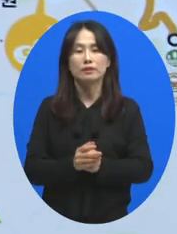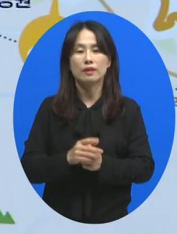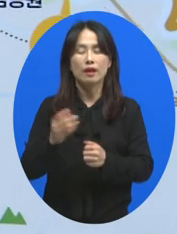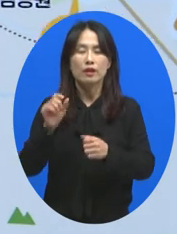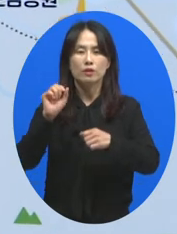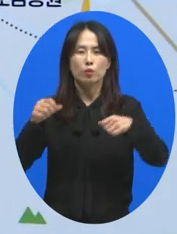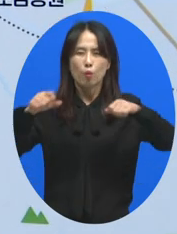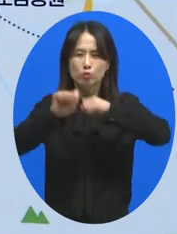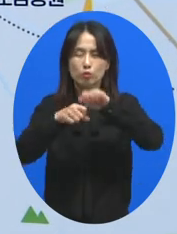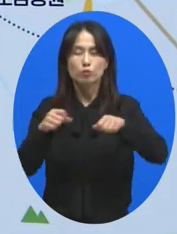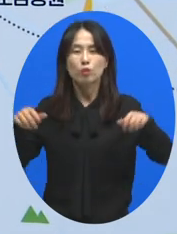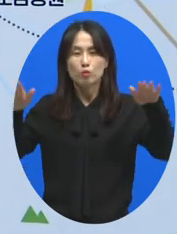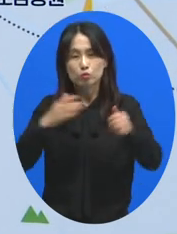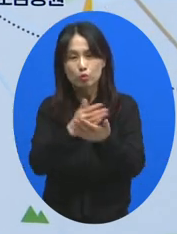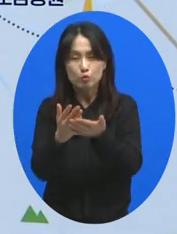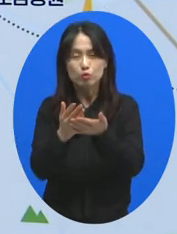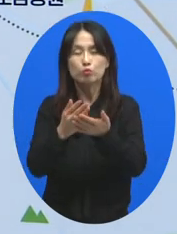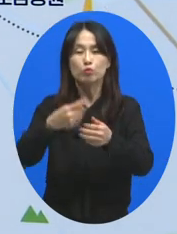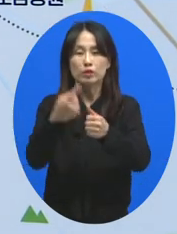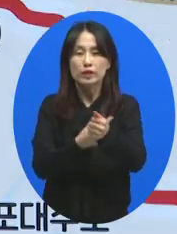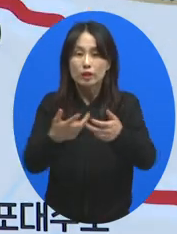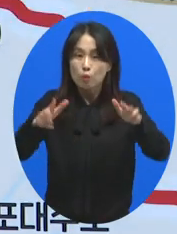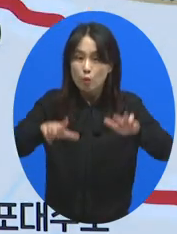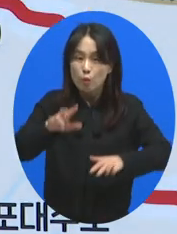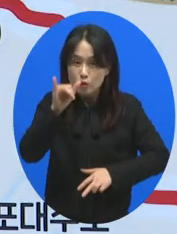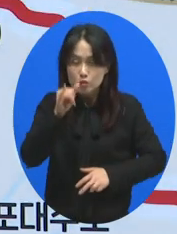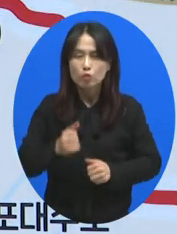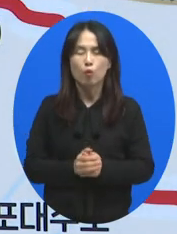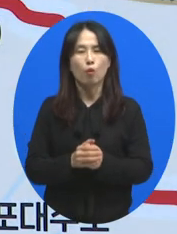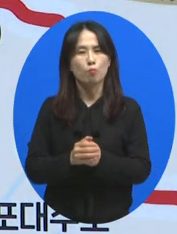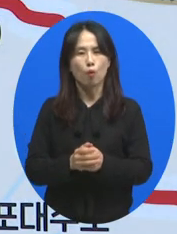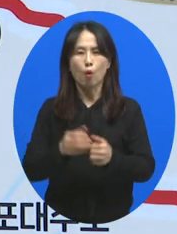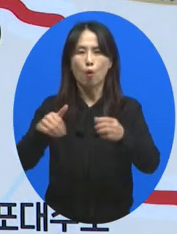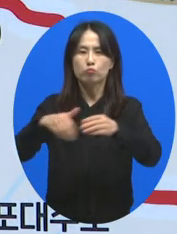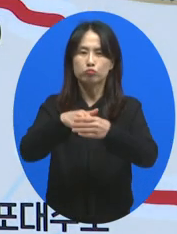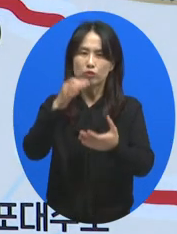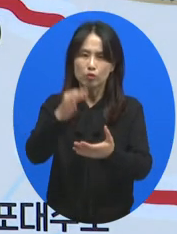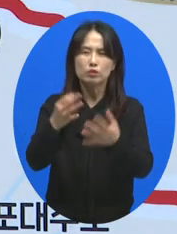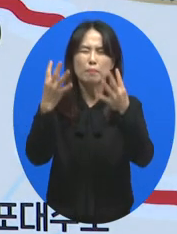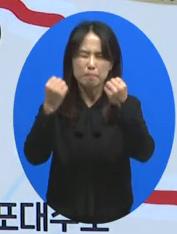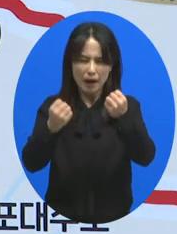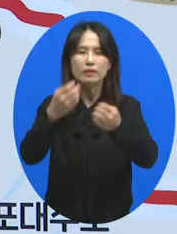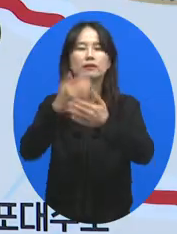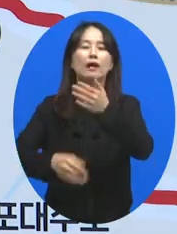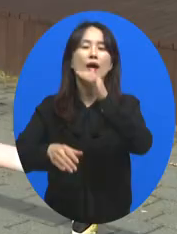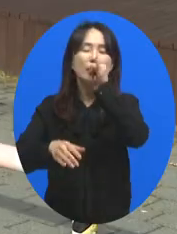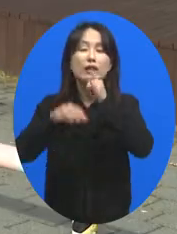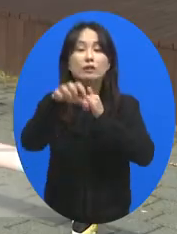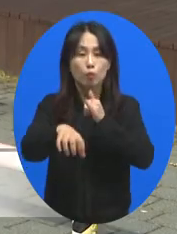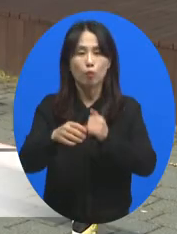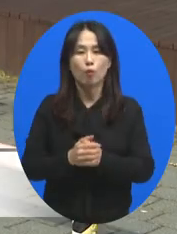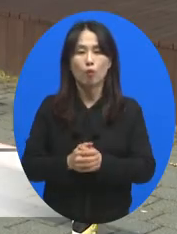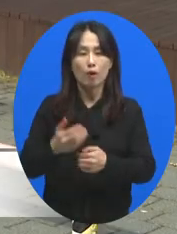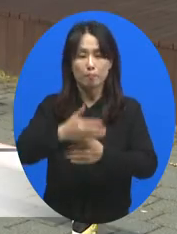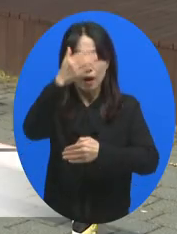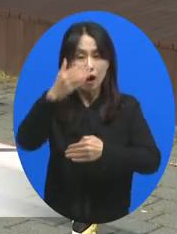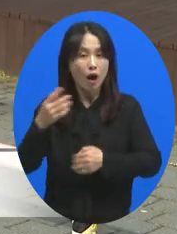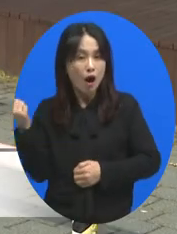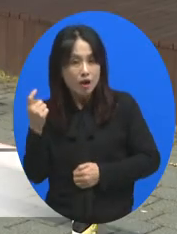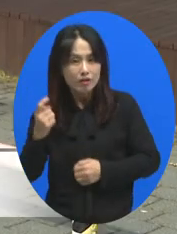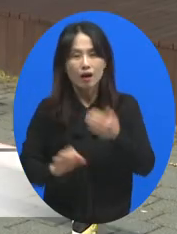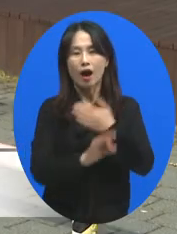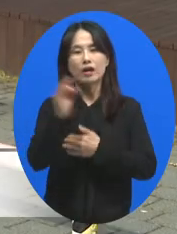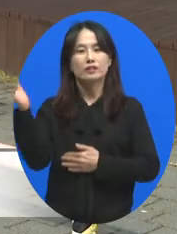야생조류 생태농원뿐 아니라 장릉, 하동천 등 웅장한 문화유산과 자연환경을 품고 있습니다. 강화길 개통